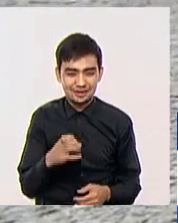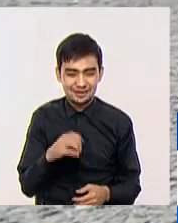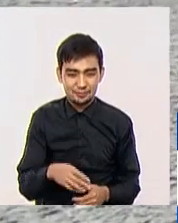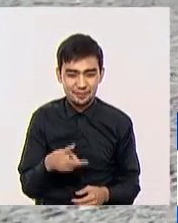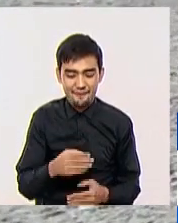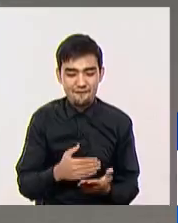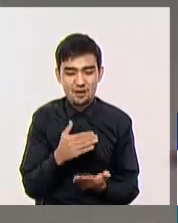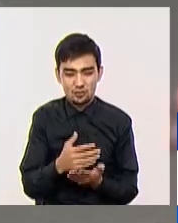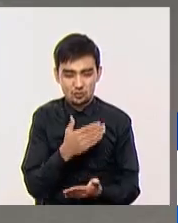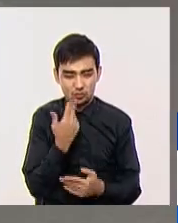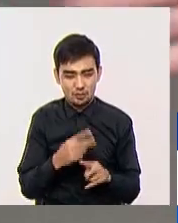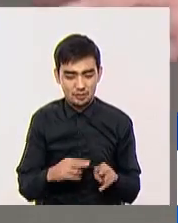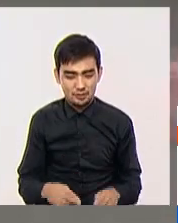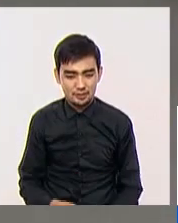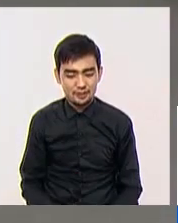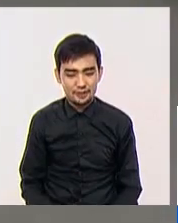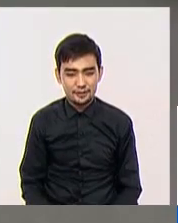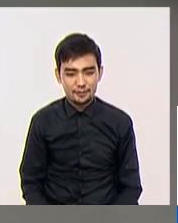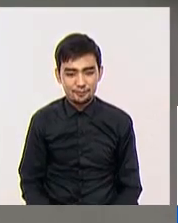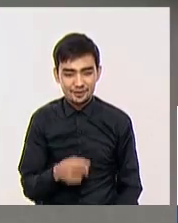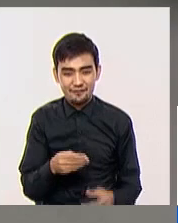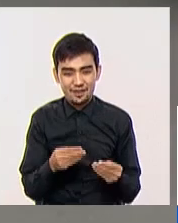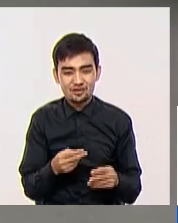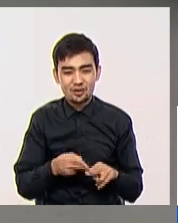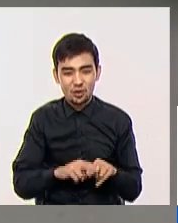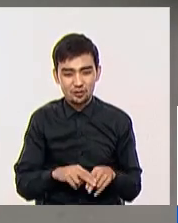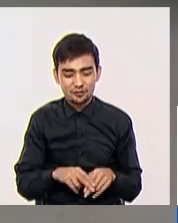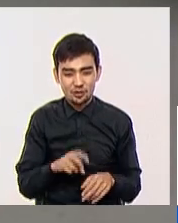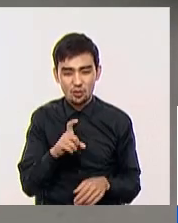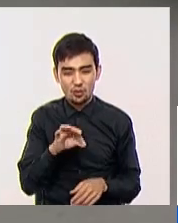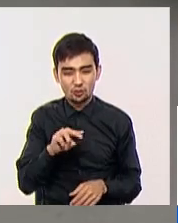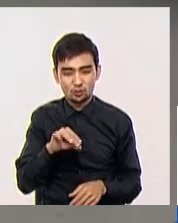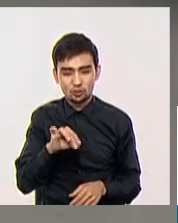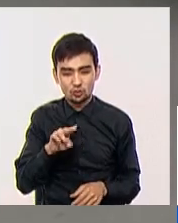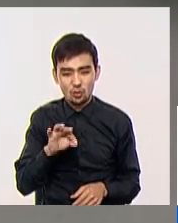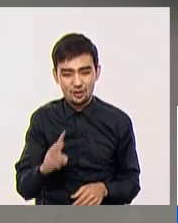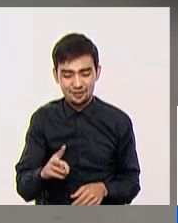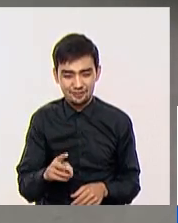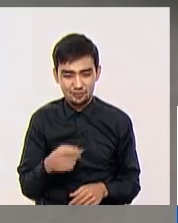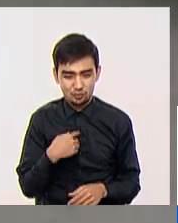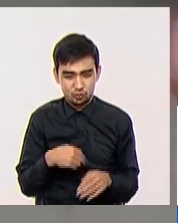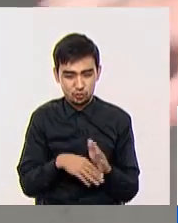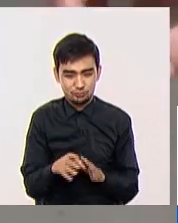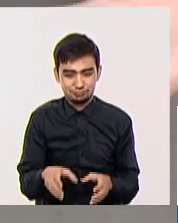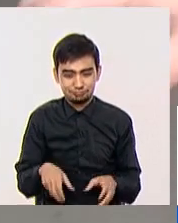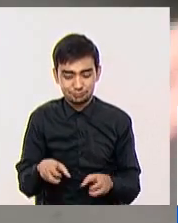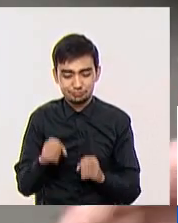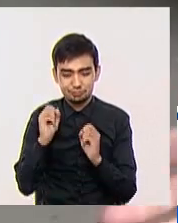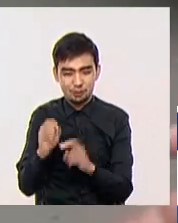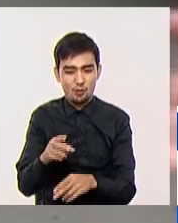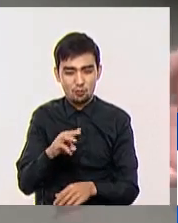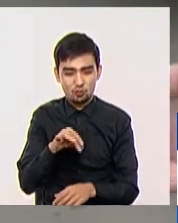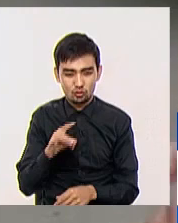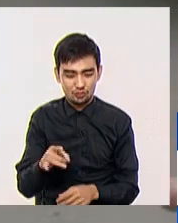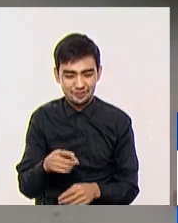нет. Фактически вот эта вещь, которая ходунками называется, ее до помойки донести и выбросить. Чтобы присобачить дверные ручки